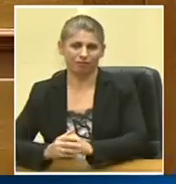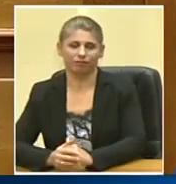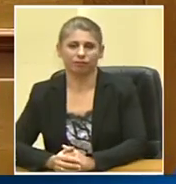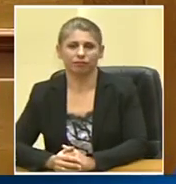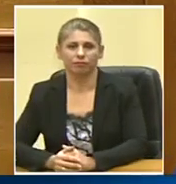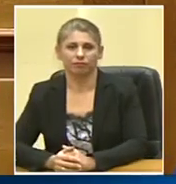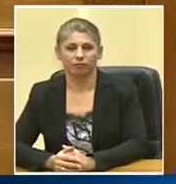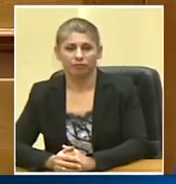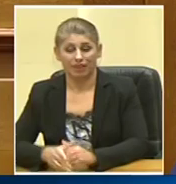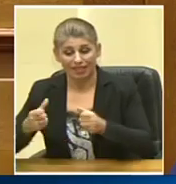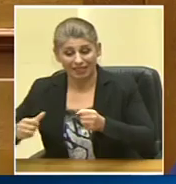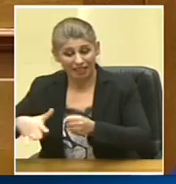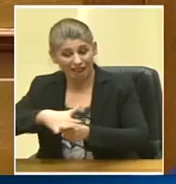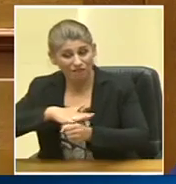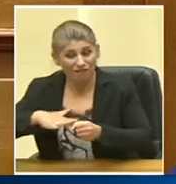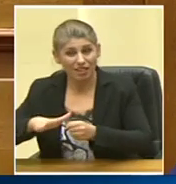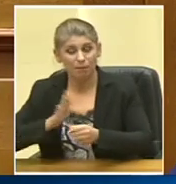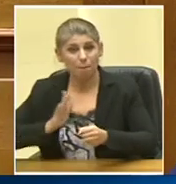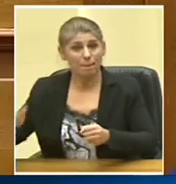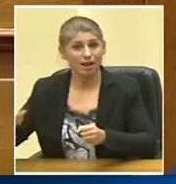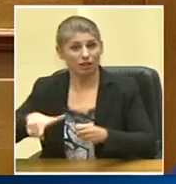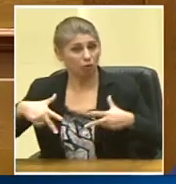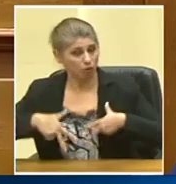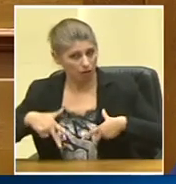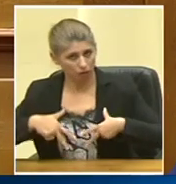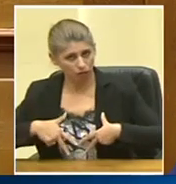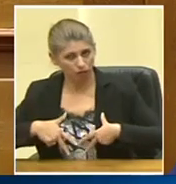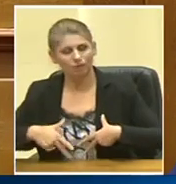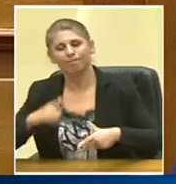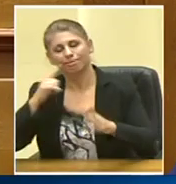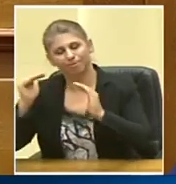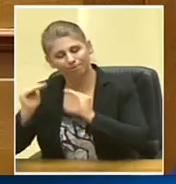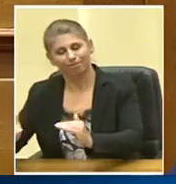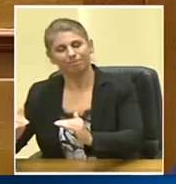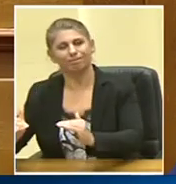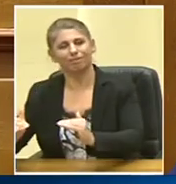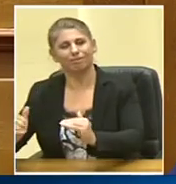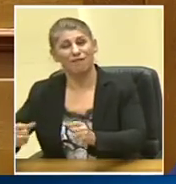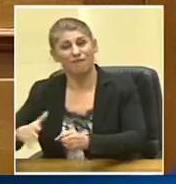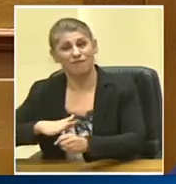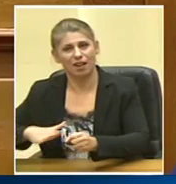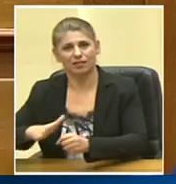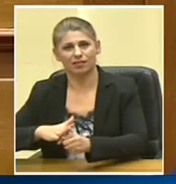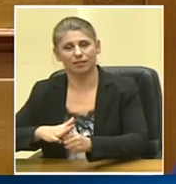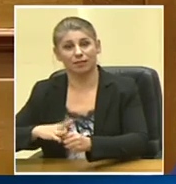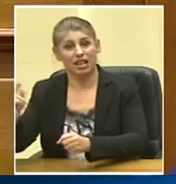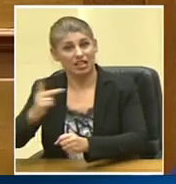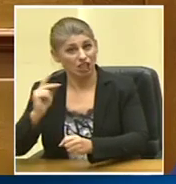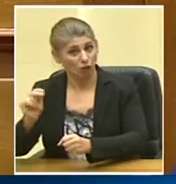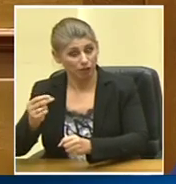Τα θεμέλια του πελατικού κράτους, πάντως, παρέμειναν στη θέση τους. Ο